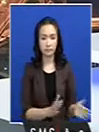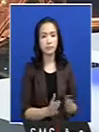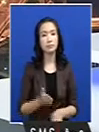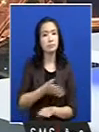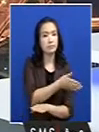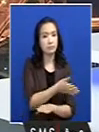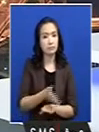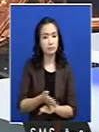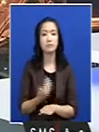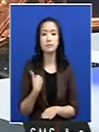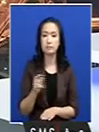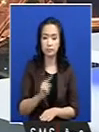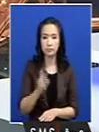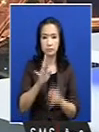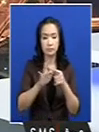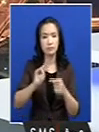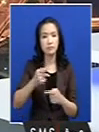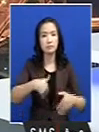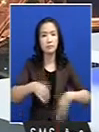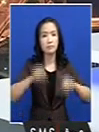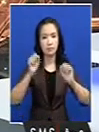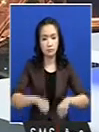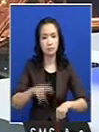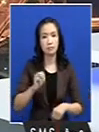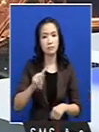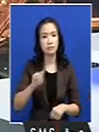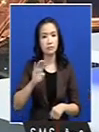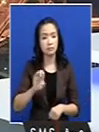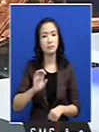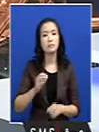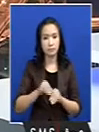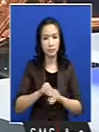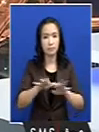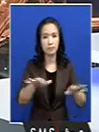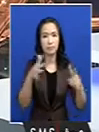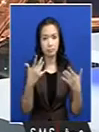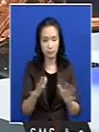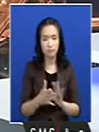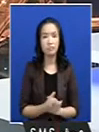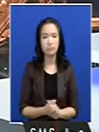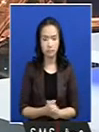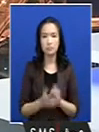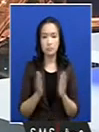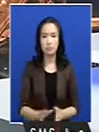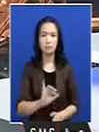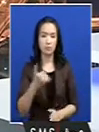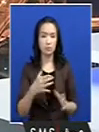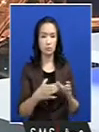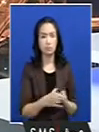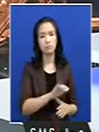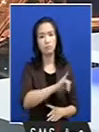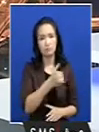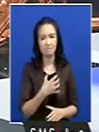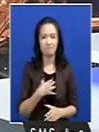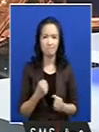ในช่วงที่ผ่านมาหลังจากที่ร่างประชามติฉบับอาจารย์มีชัยฤชุพันธุ์เผยแพร่ออกไปมีบางคนบางกลุ่มก็พย